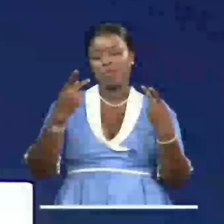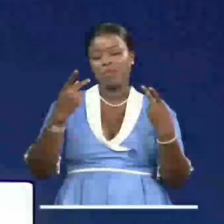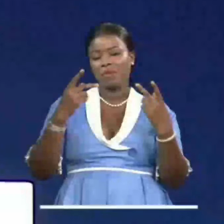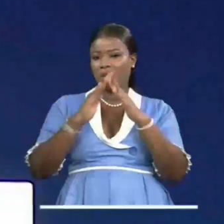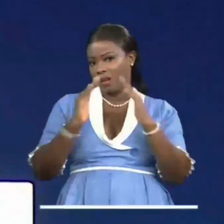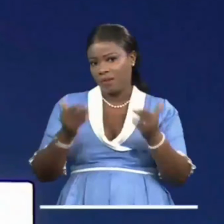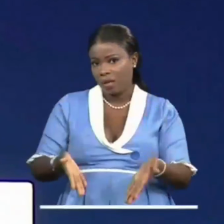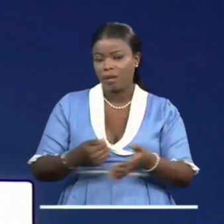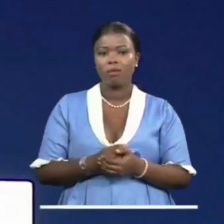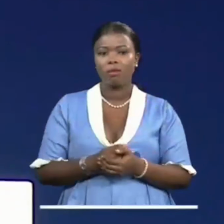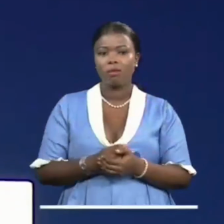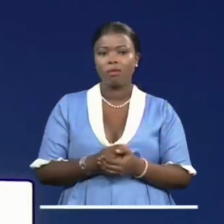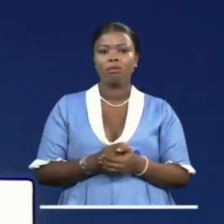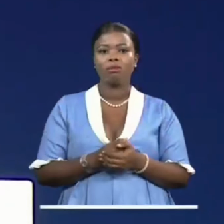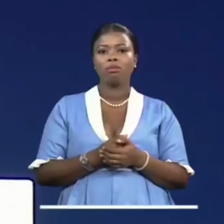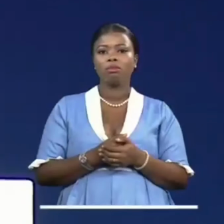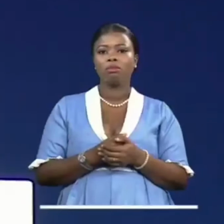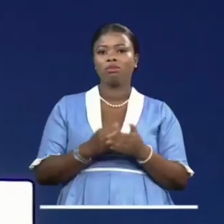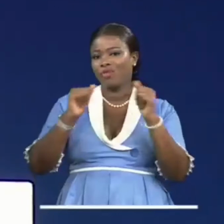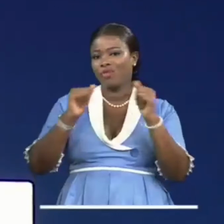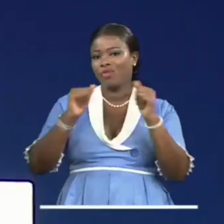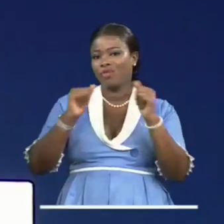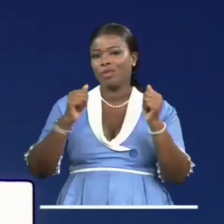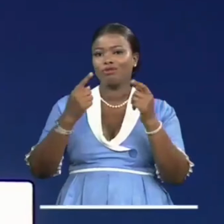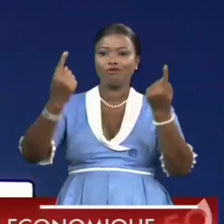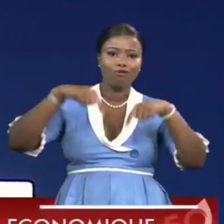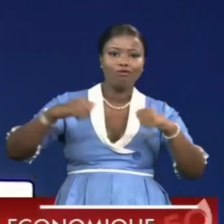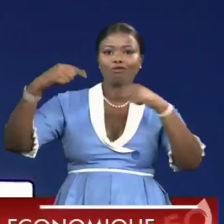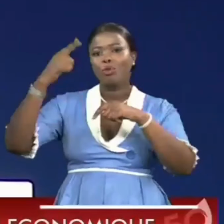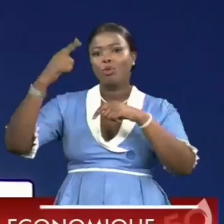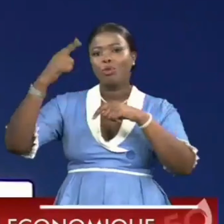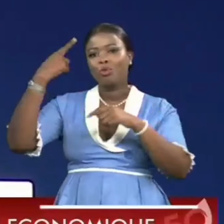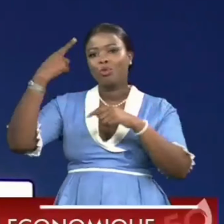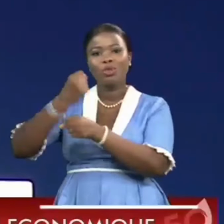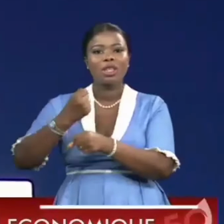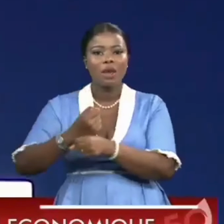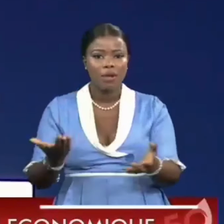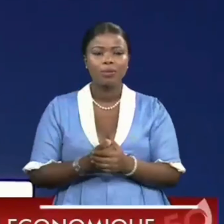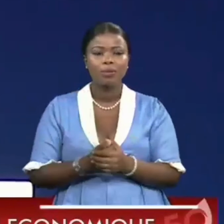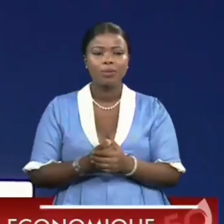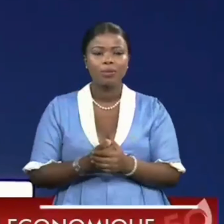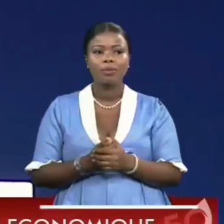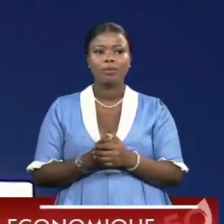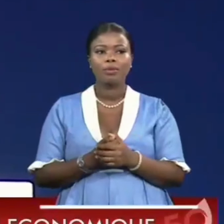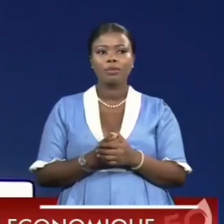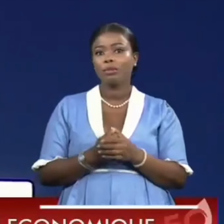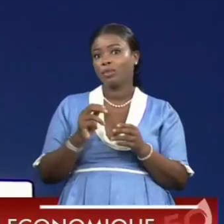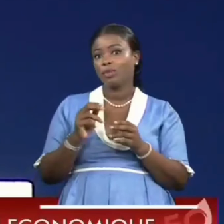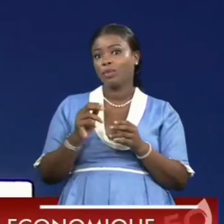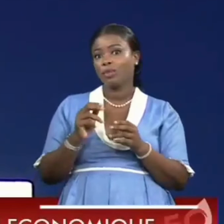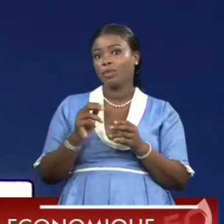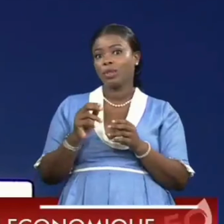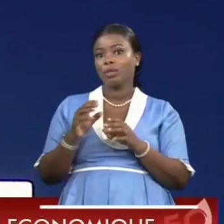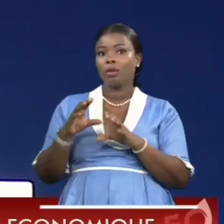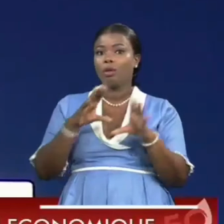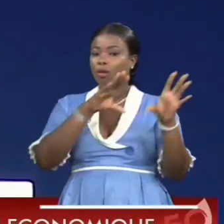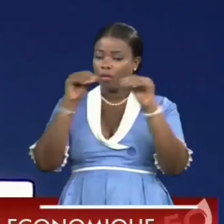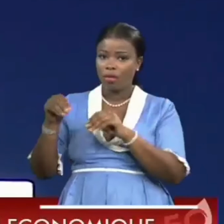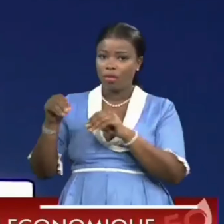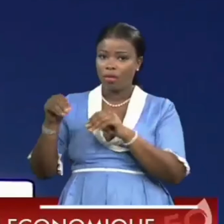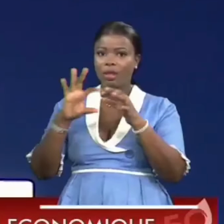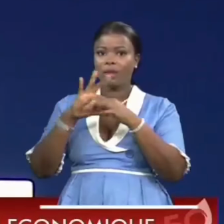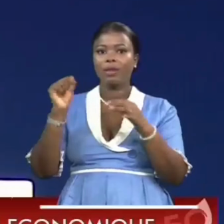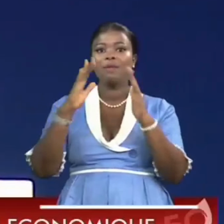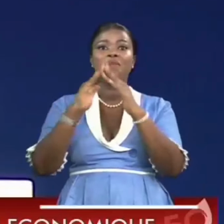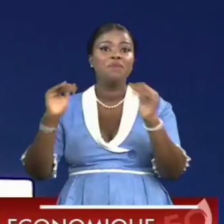politique qui n'a pas été bien prise en charge l'aménagement du territoire l'urbanisation des villes est fondamental c'est pourquoi on en